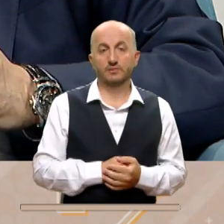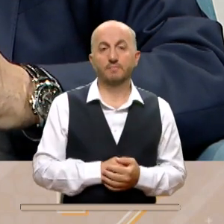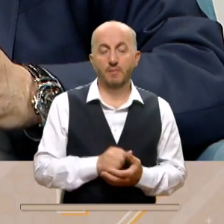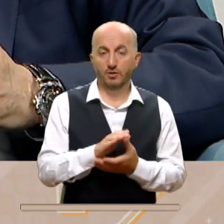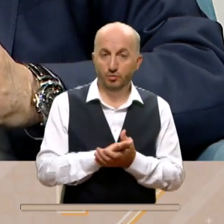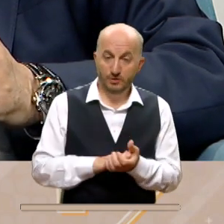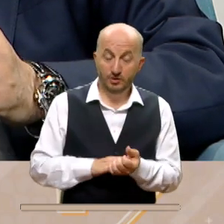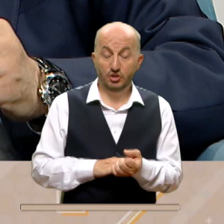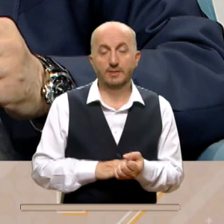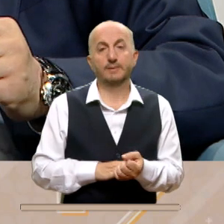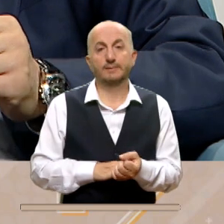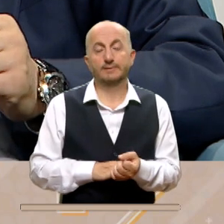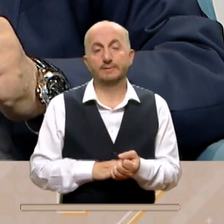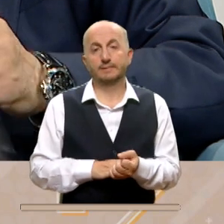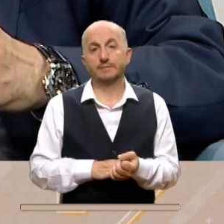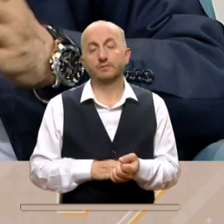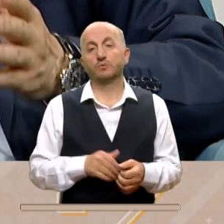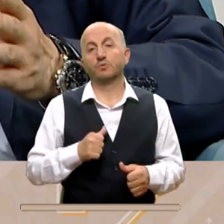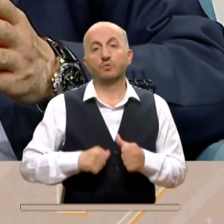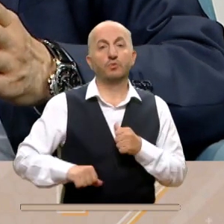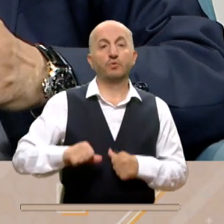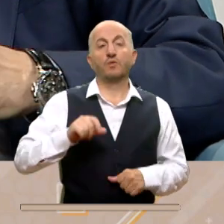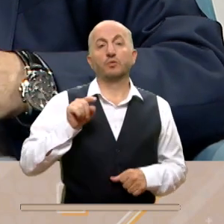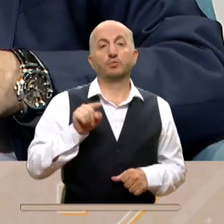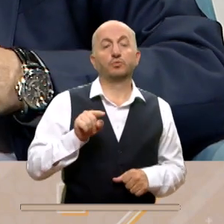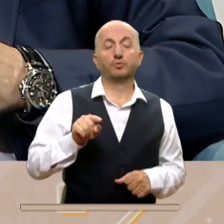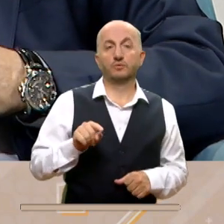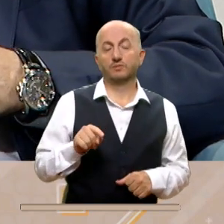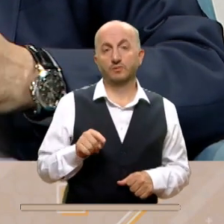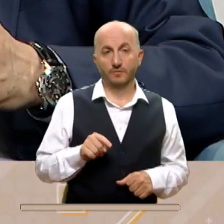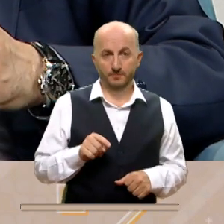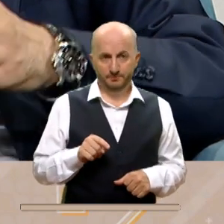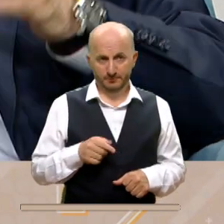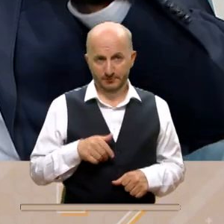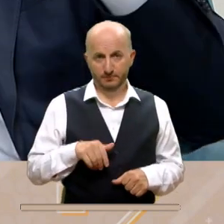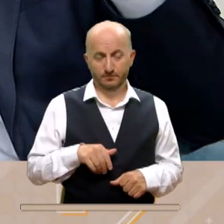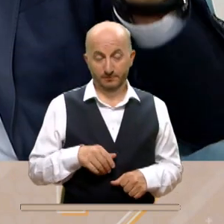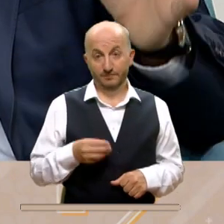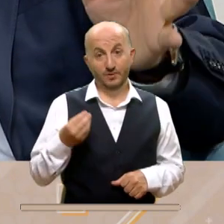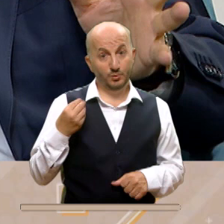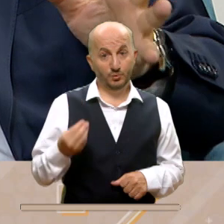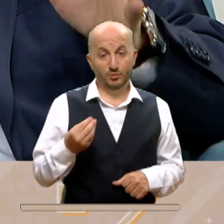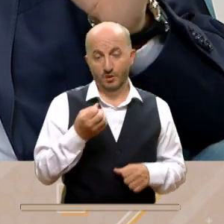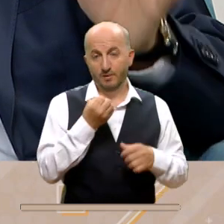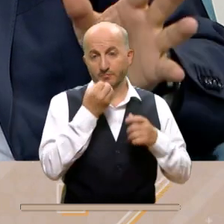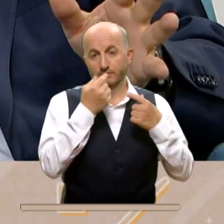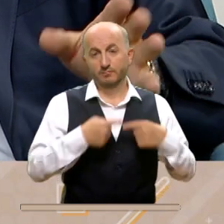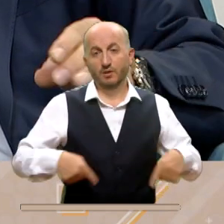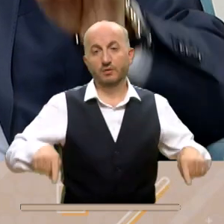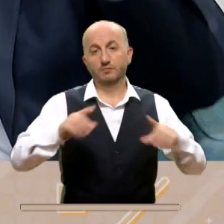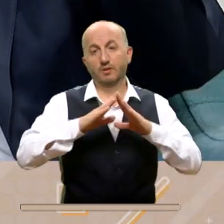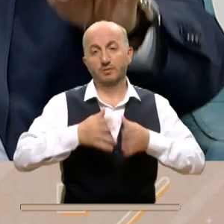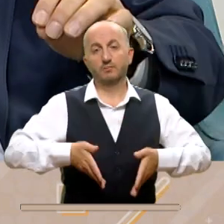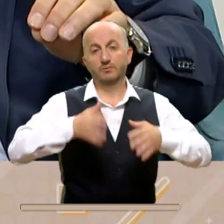edeceğiz. Kesinlikle. Diye bir misyonumuz var. Yani üniversite şundan ibaret değil Hilal Hanım. Güzel kampüs yerleşkeleri, binalar